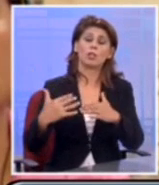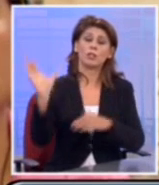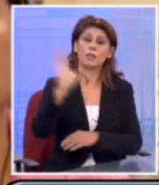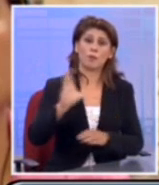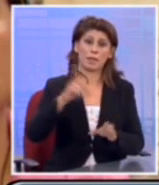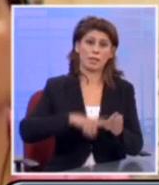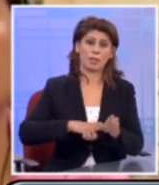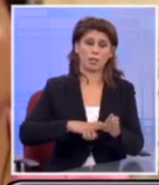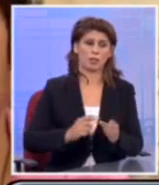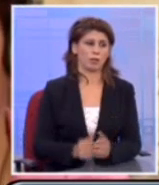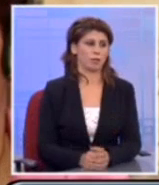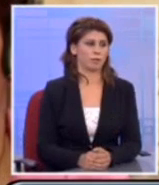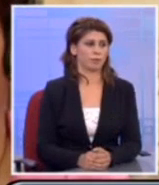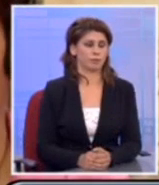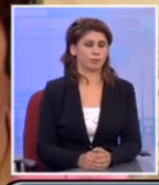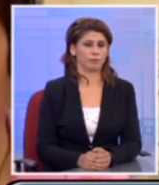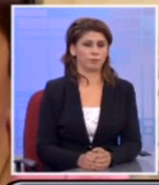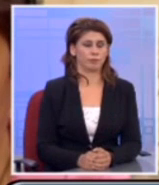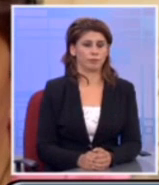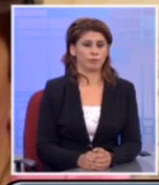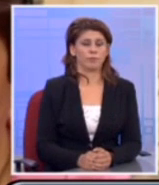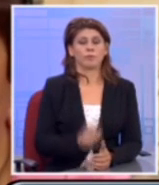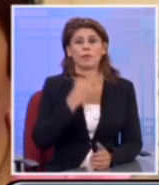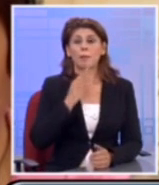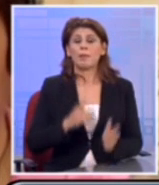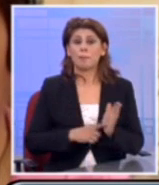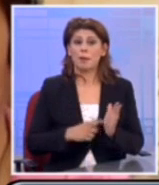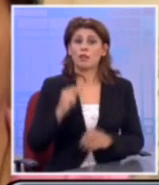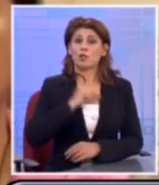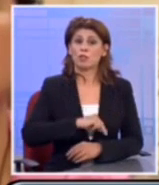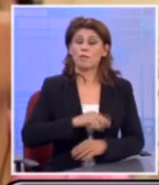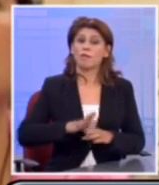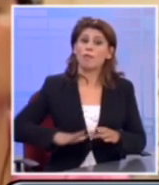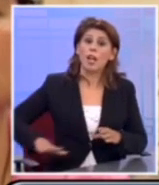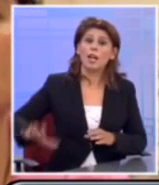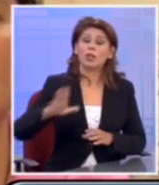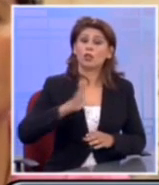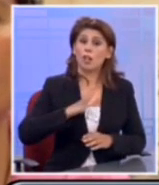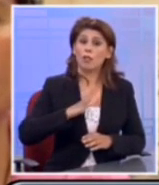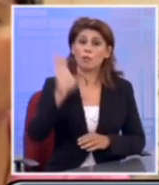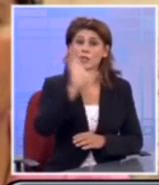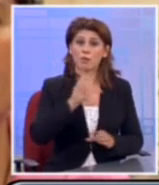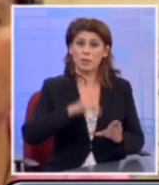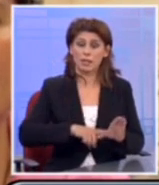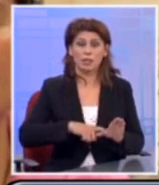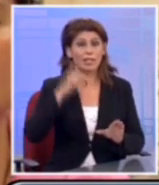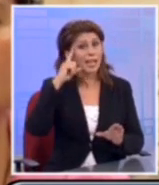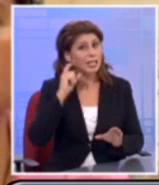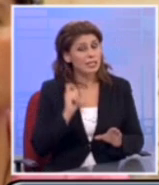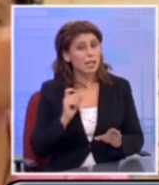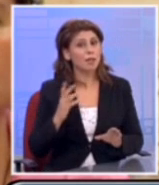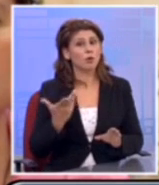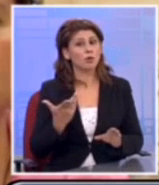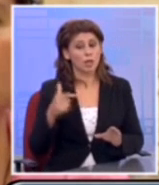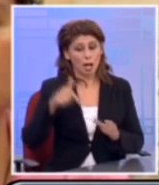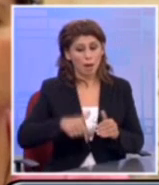Επειδή πρέπει προς το συμφέρον των λαών της Ευρωπαϊκής Ένωσης να γνωρίζουμε ότι